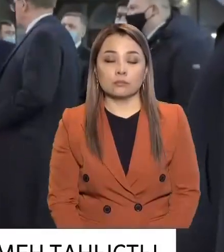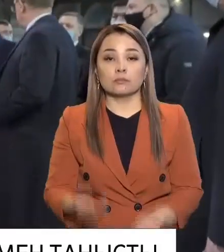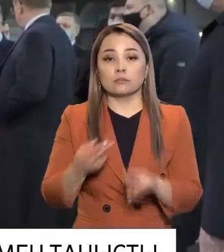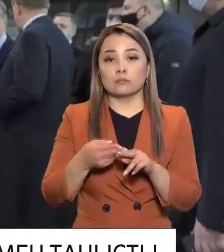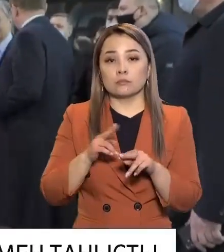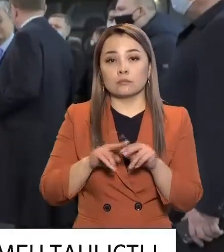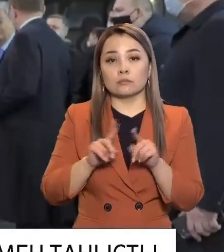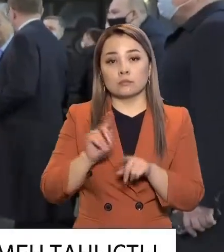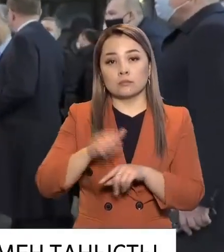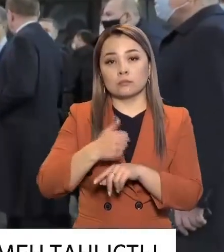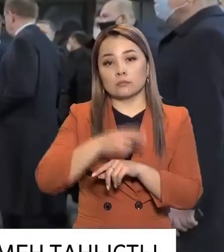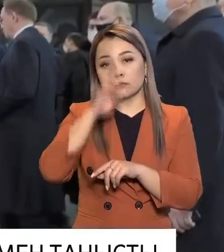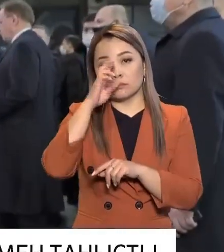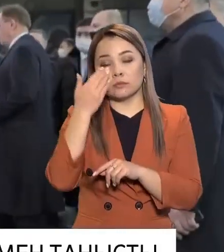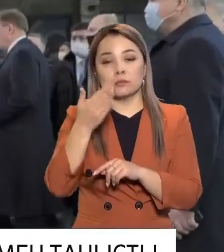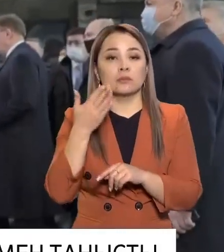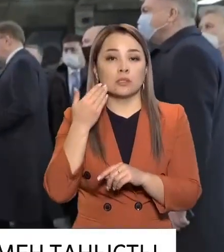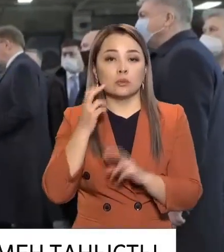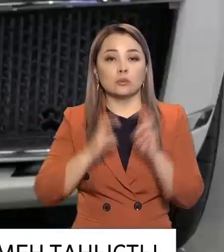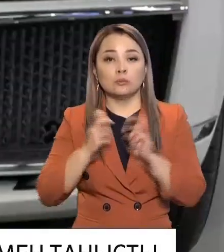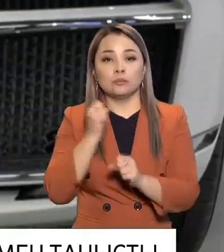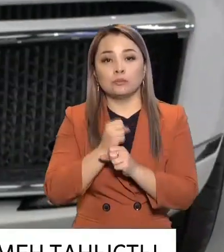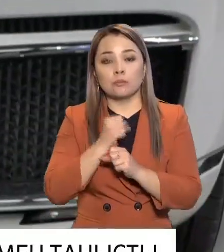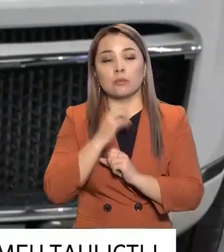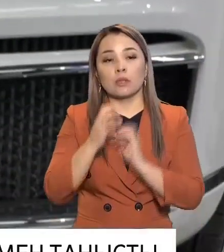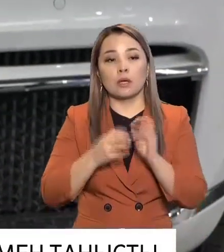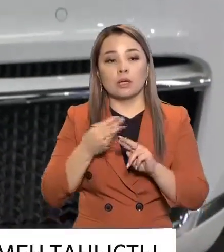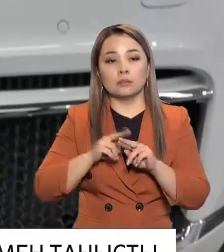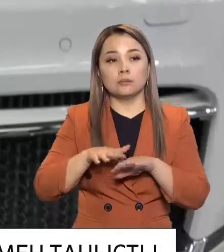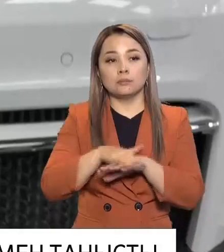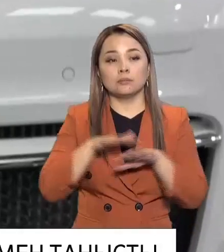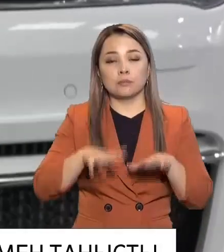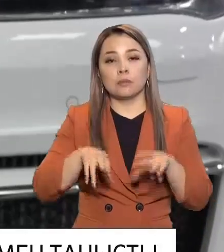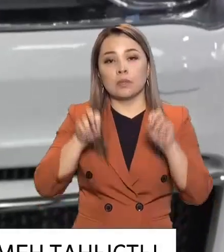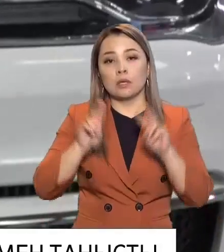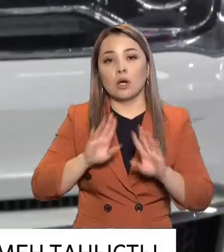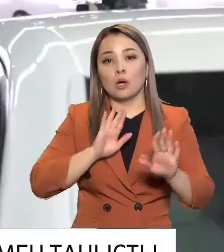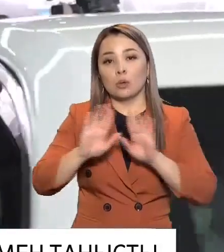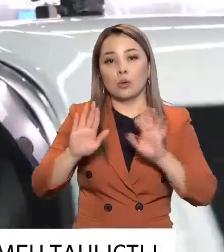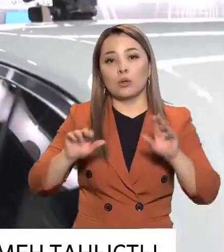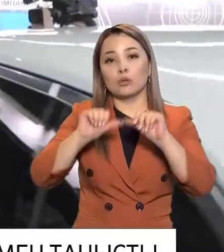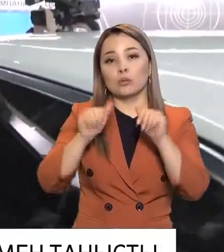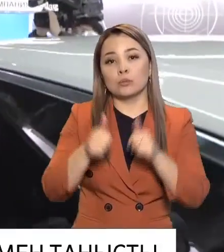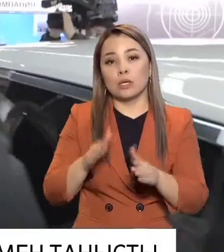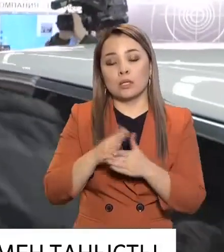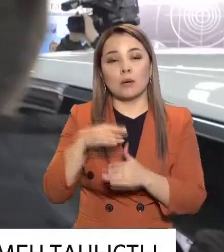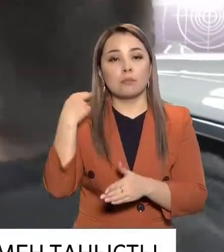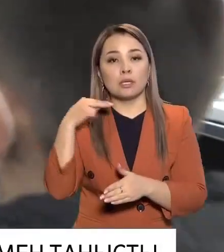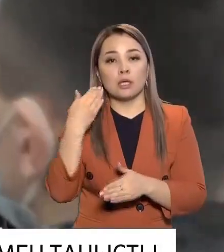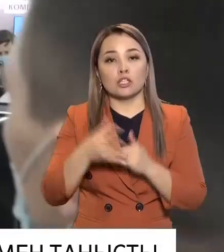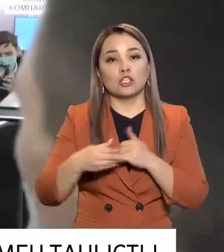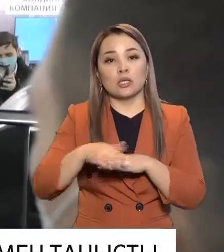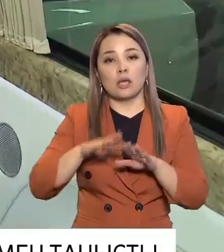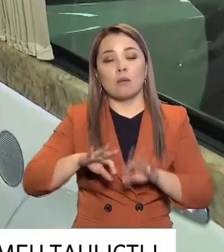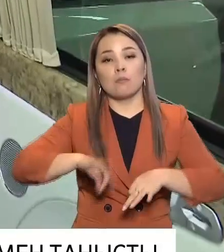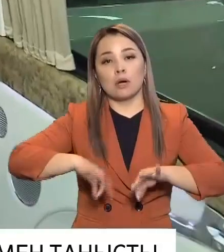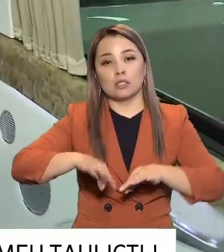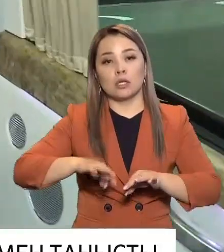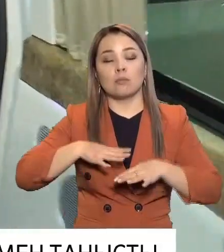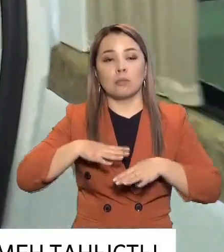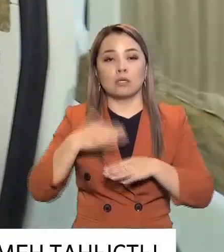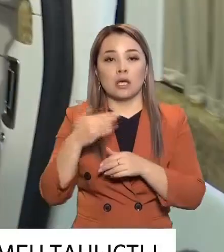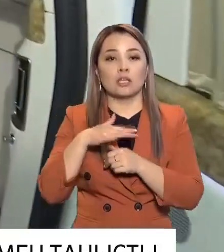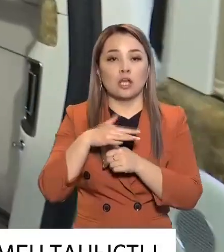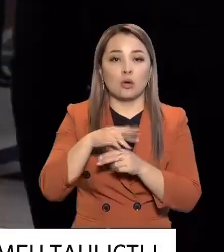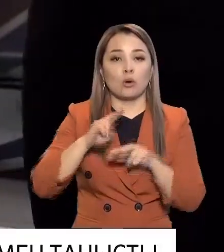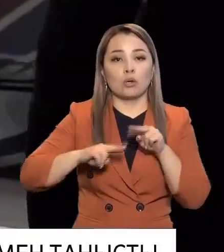Сондай-ақ мемлекет басшысы Татарстан өндірісінің бүгінгі әлеуетін бағалады. Арнай көрме ұйымдастырылып, президентке жергілікті машина тікұшақ